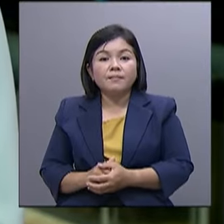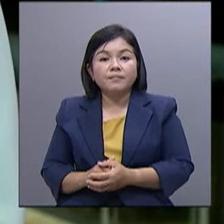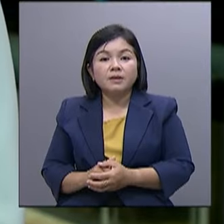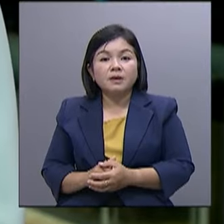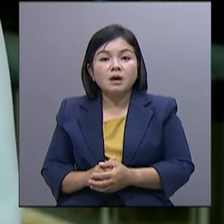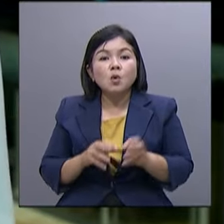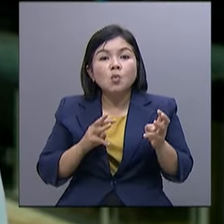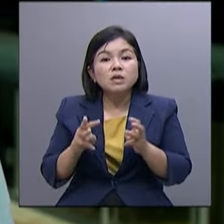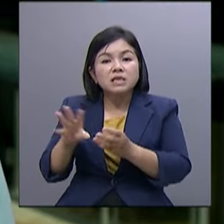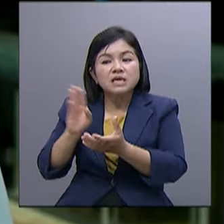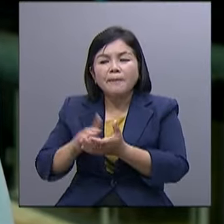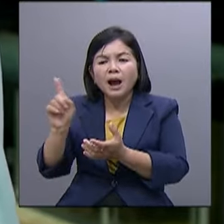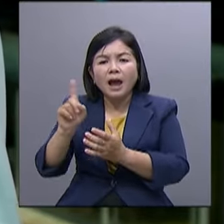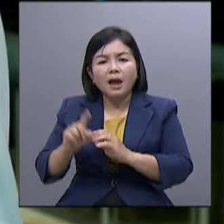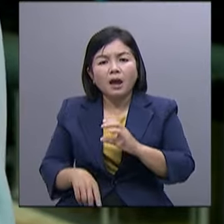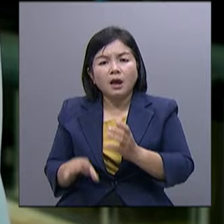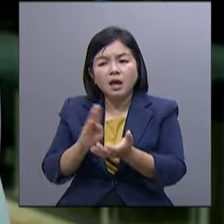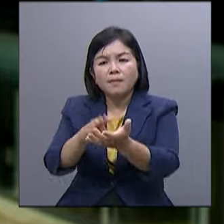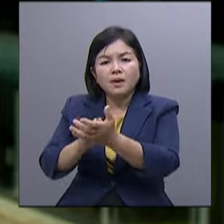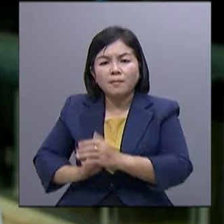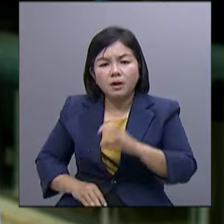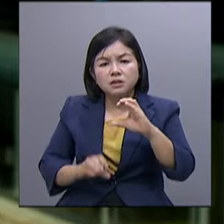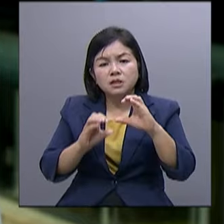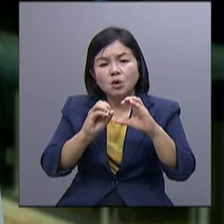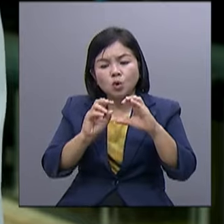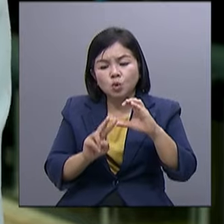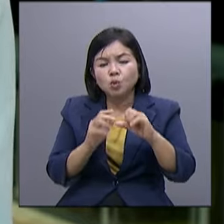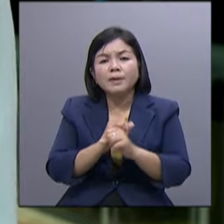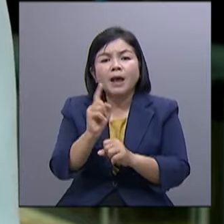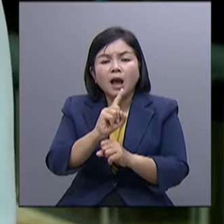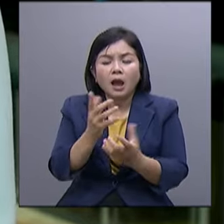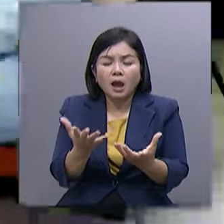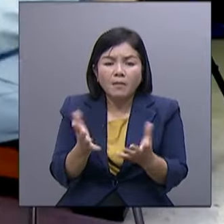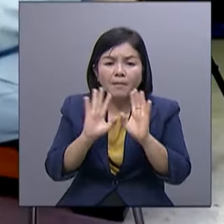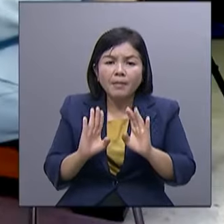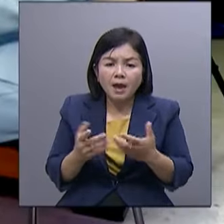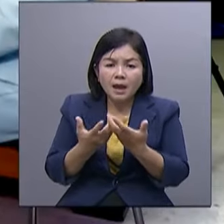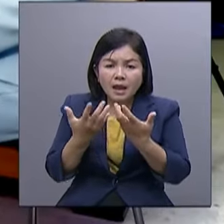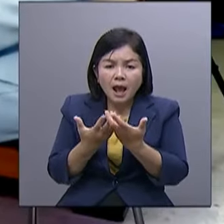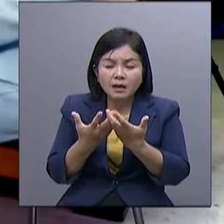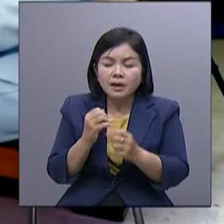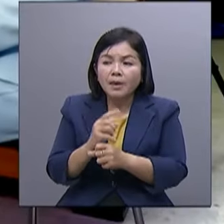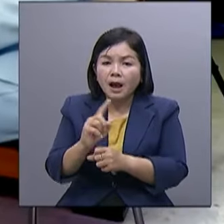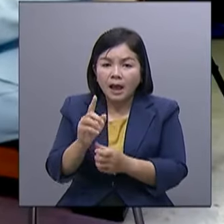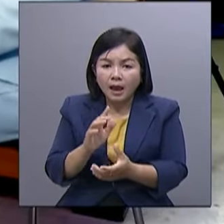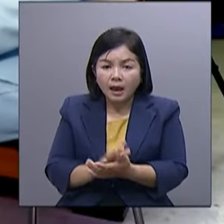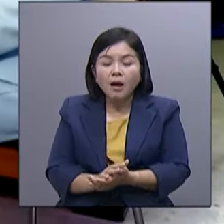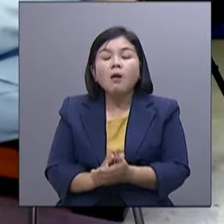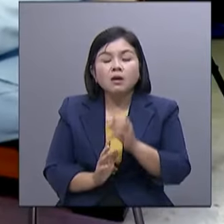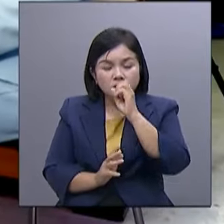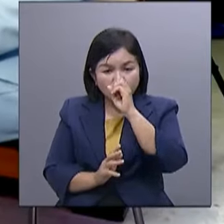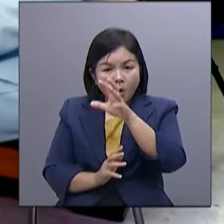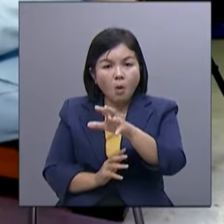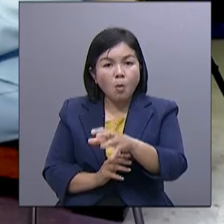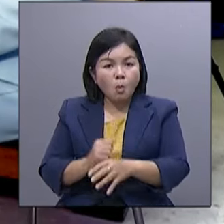คาร์บอนเลยอาจารย์โดยกลไกของหญ้าทะเลกักเก็บได้ยังไงแค่ไหนอย่างไรบ้างคะคืออย่างแรกก็คืออย่างที่บอกนะฮะมันทนมาก